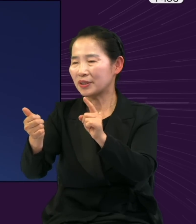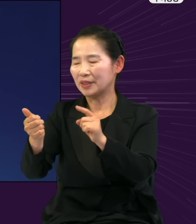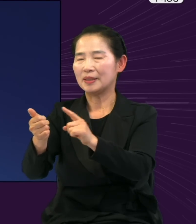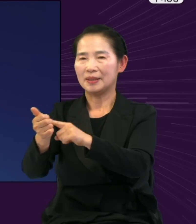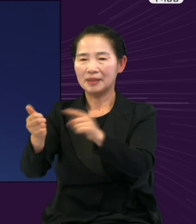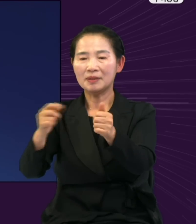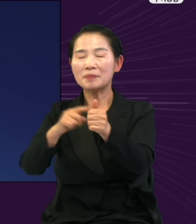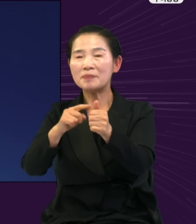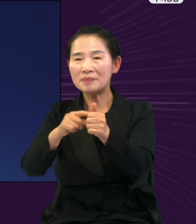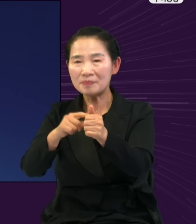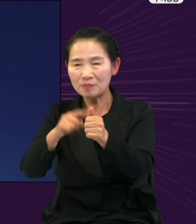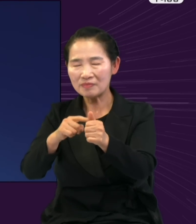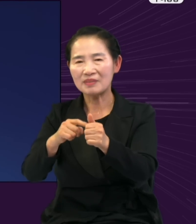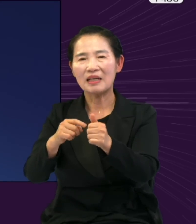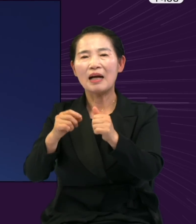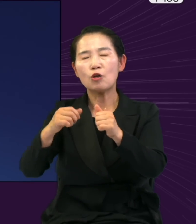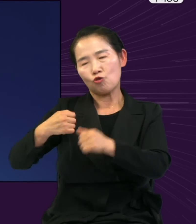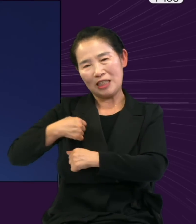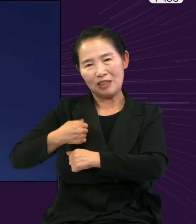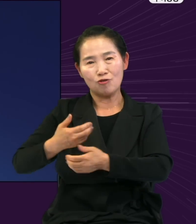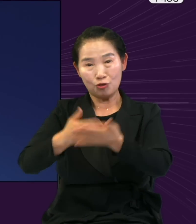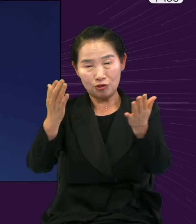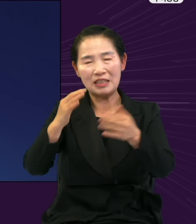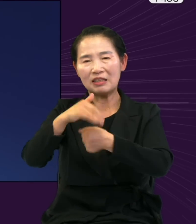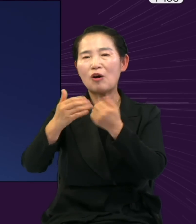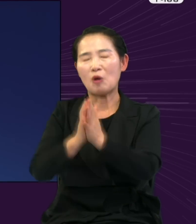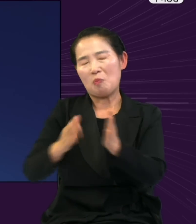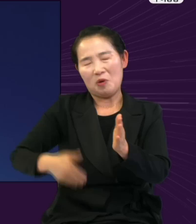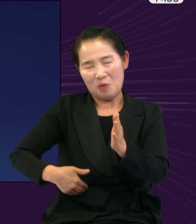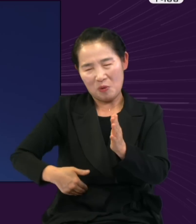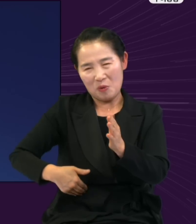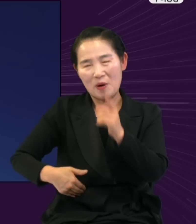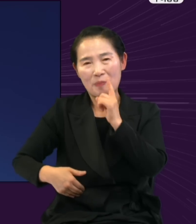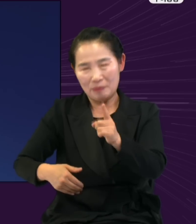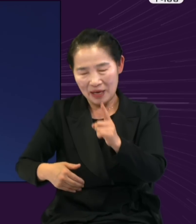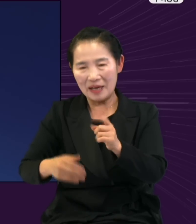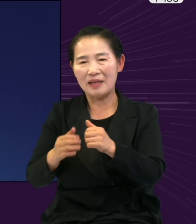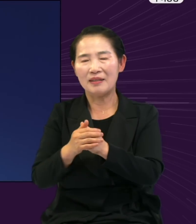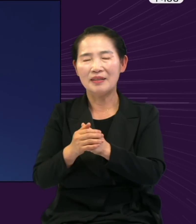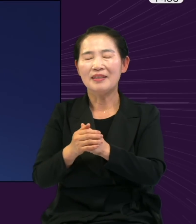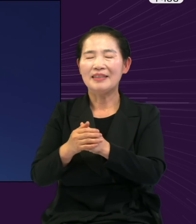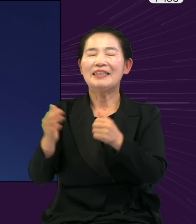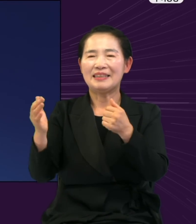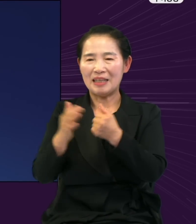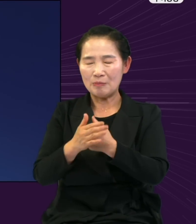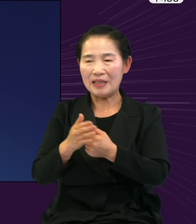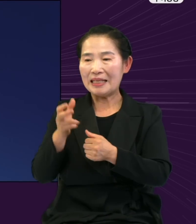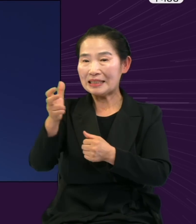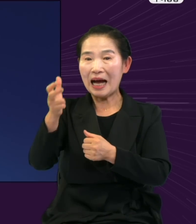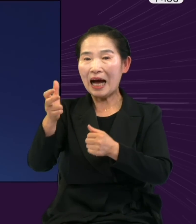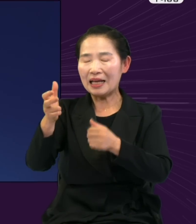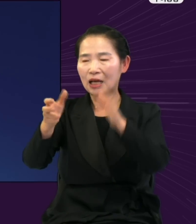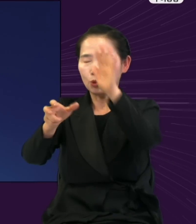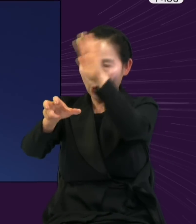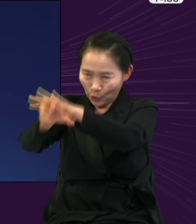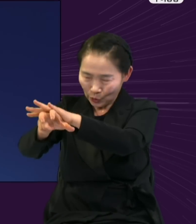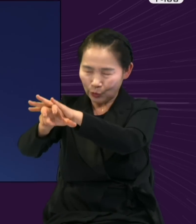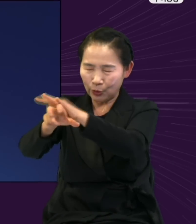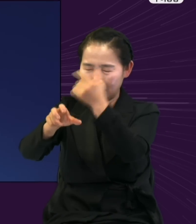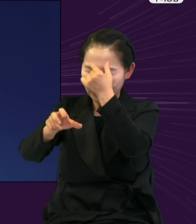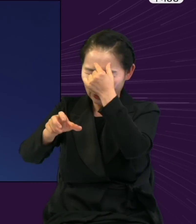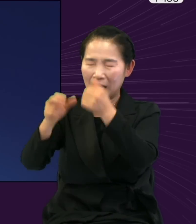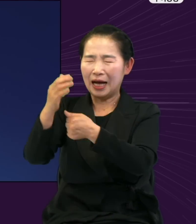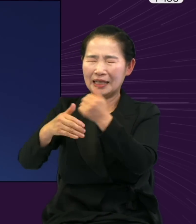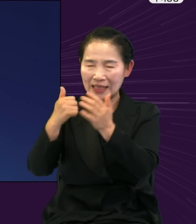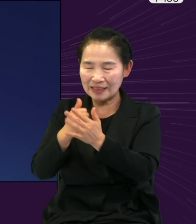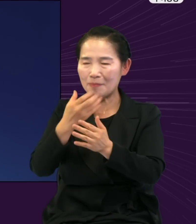필요한데 성경이 좀 있었으면 좋겠어. 그랬더니 차 위에 손을 얹고 기도하더랍니다. 하나님, 이 차가 주의